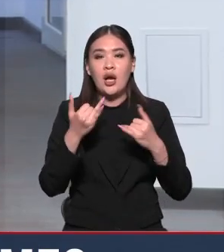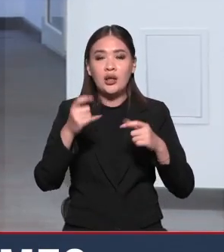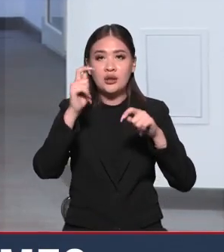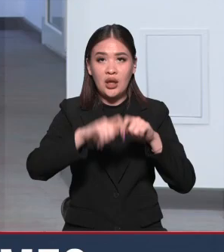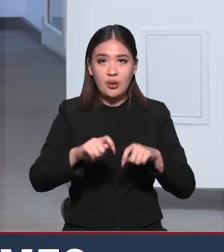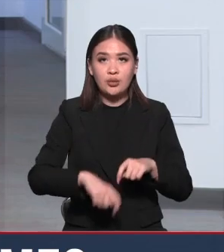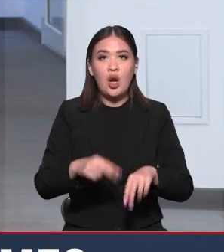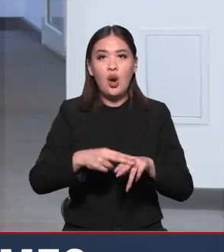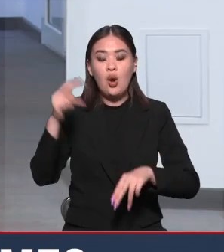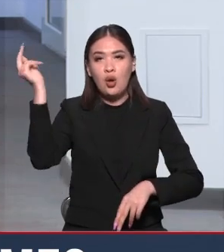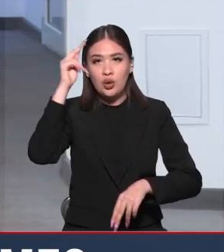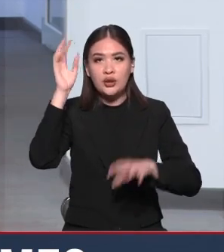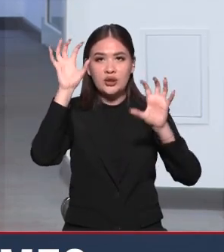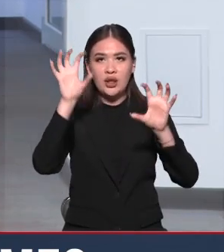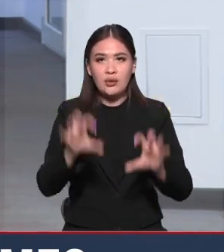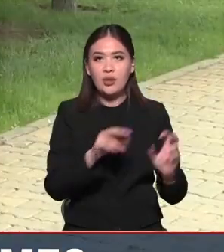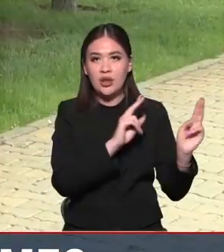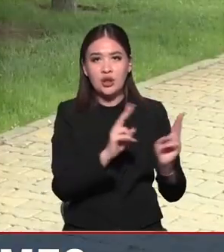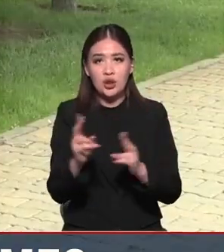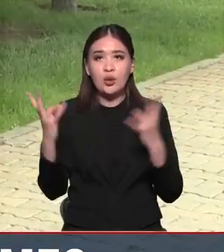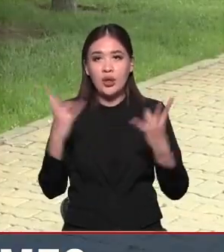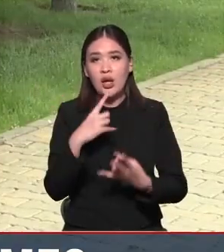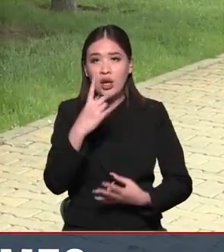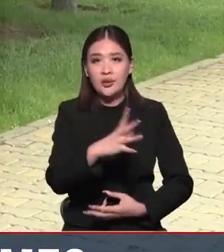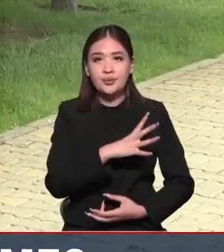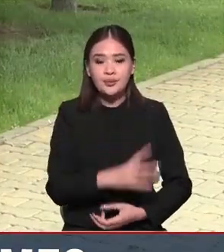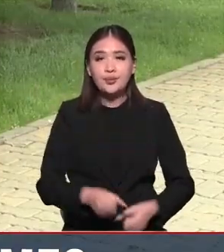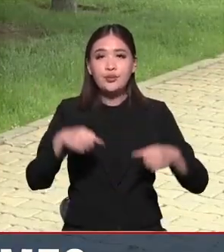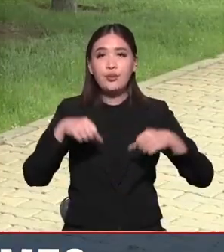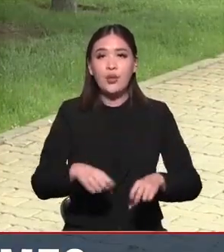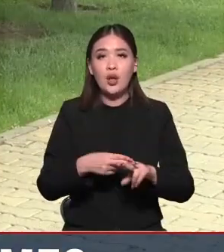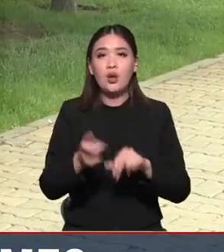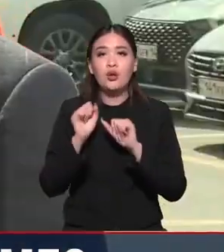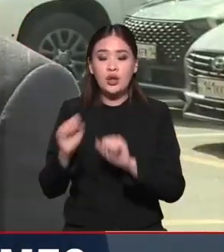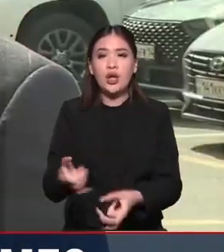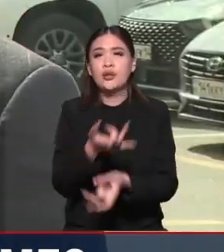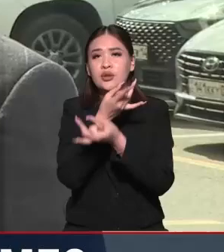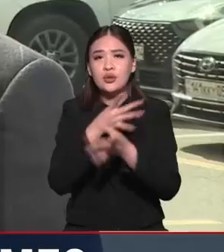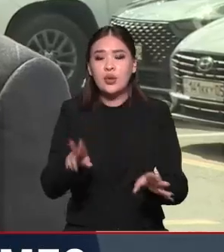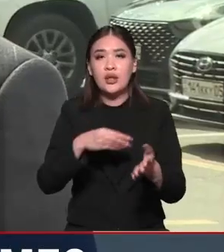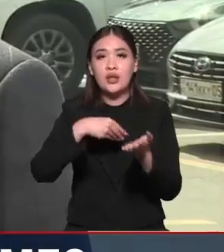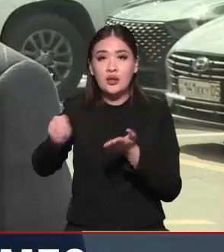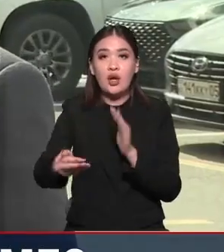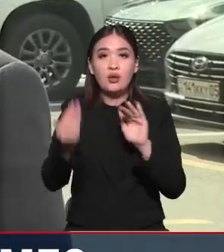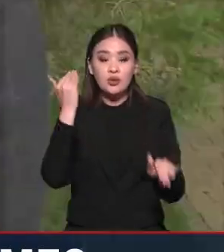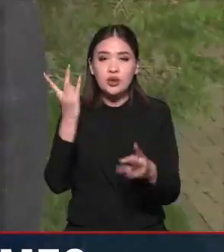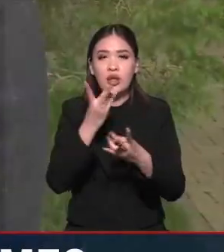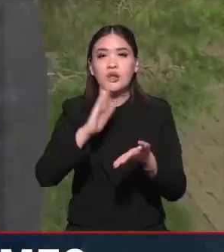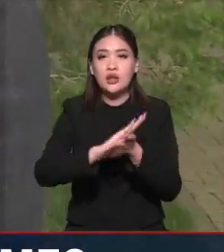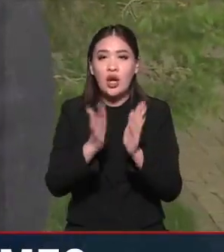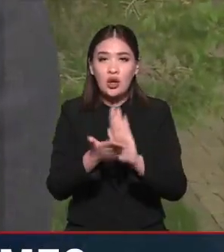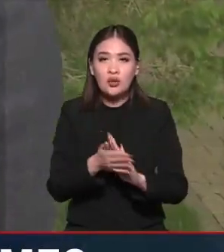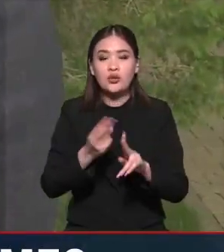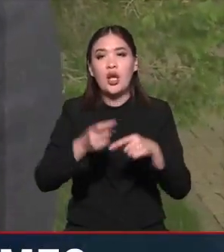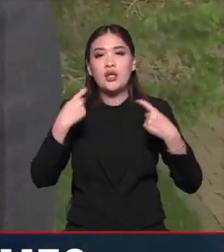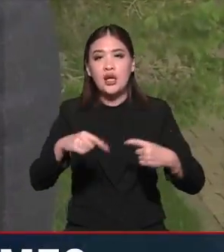осы олқылықты заңмен реттеу керек деп отыр. Ал тұтынушылар құқығын қорғау комитеті кез келген дүниені сатып аларда келісім шартқа не сатушы